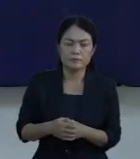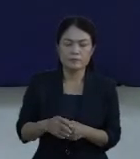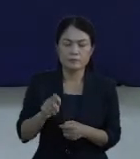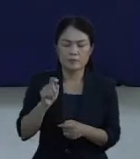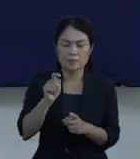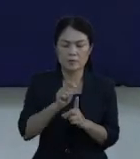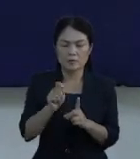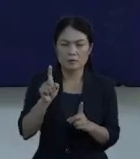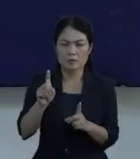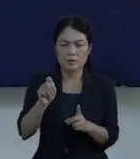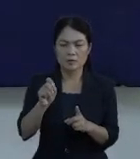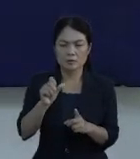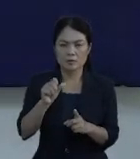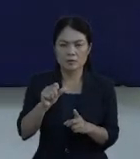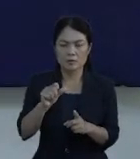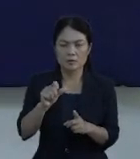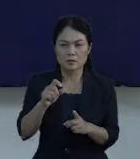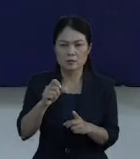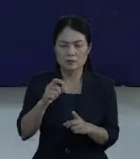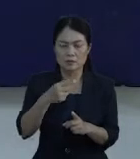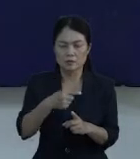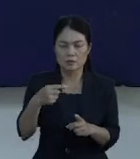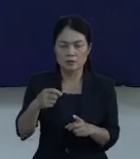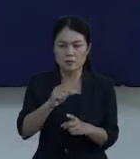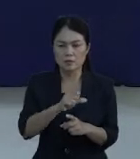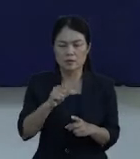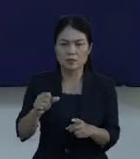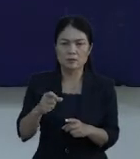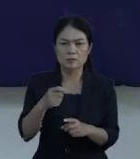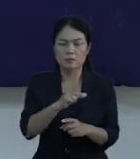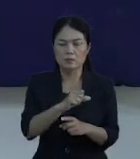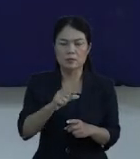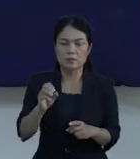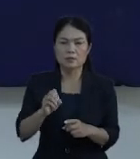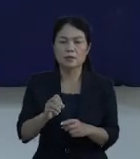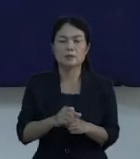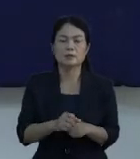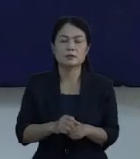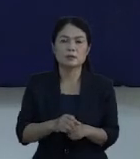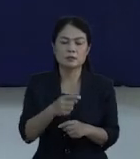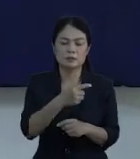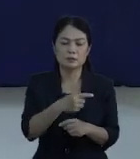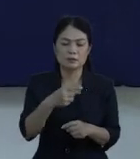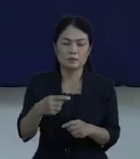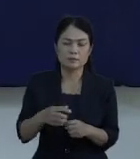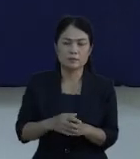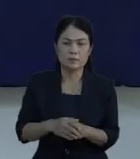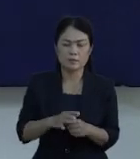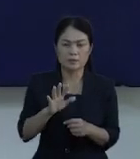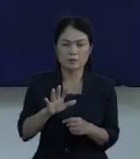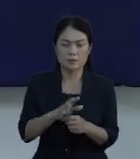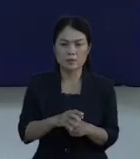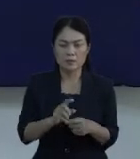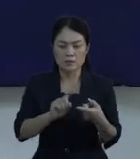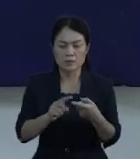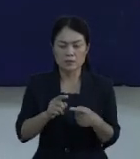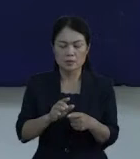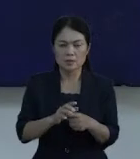riêng đọc rồi bọn mơn sáng liền tầm lịch pram chứng đấy chứng dương thử mưu lệnh cho càng sát